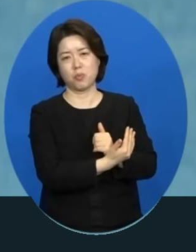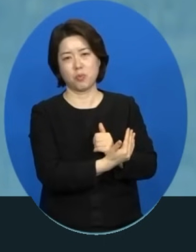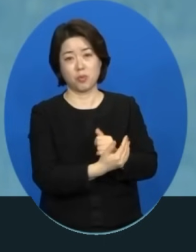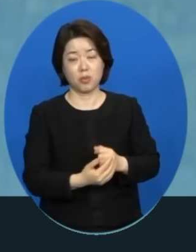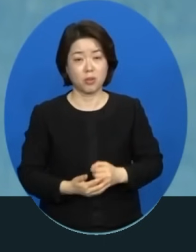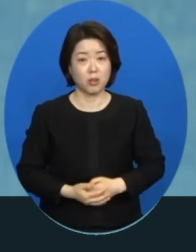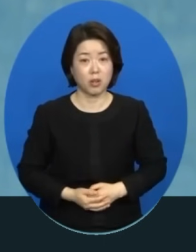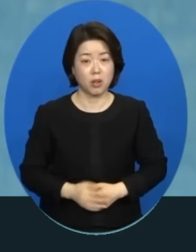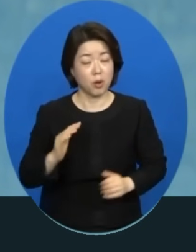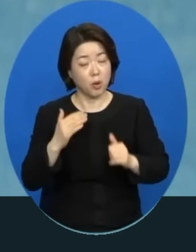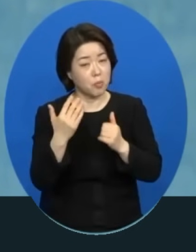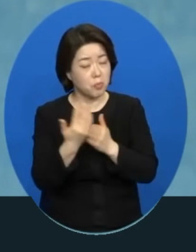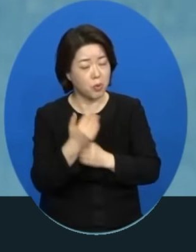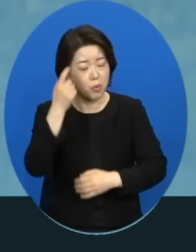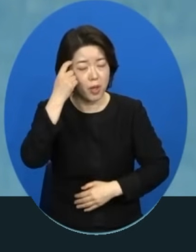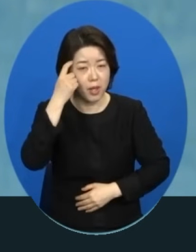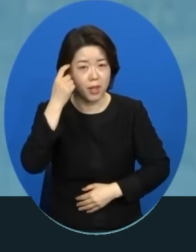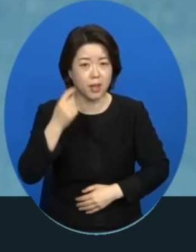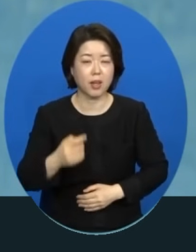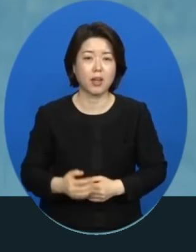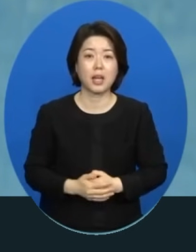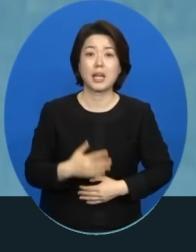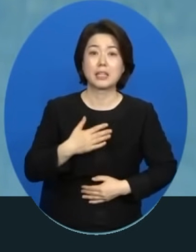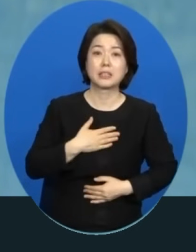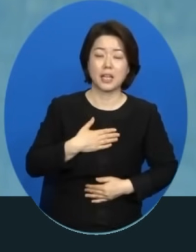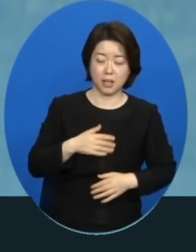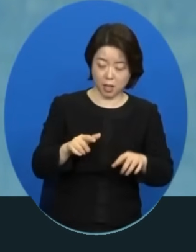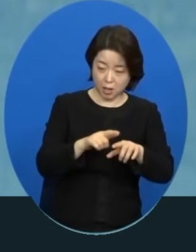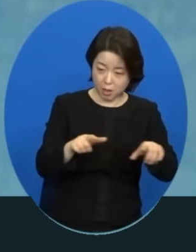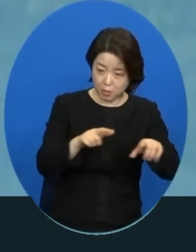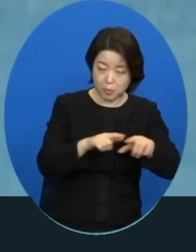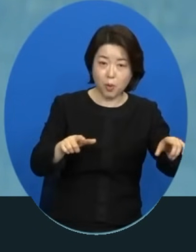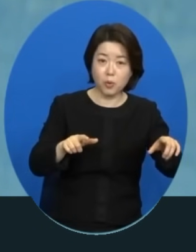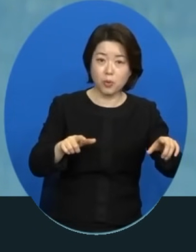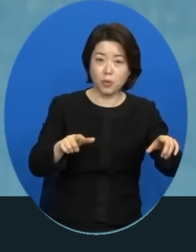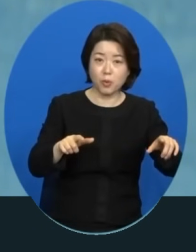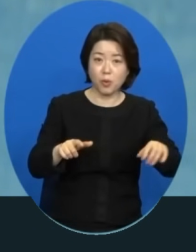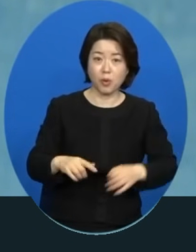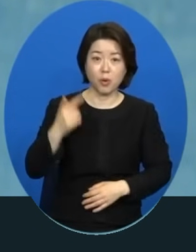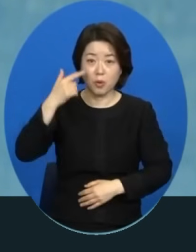그 왜 보호해 주셨을까요? 제가 평소에 목사님께